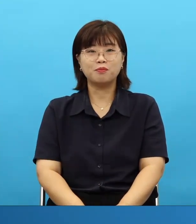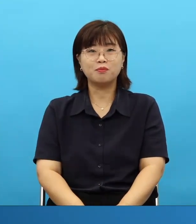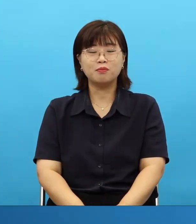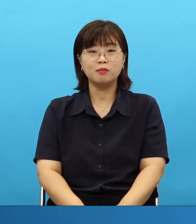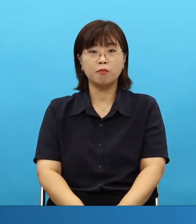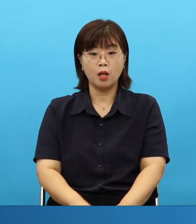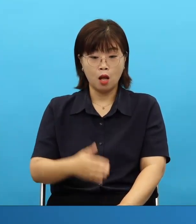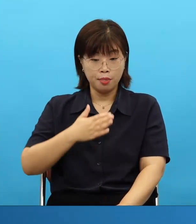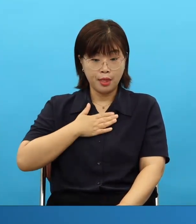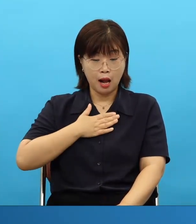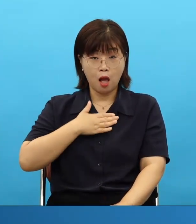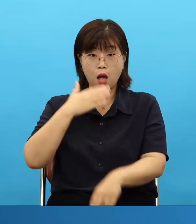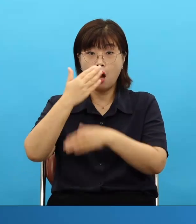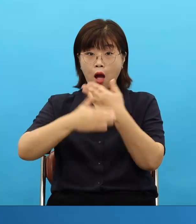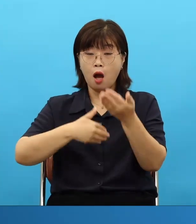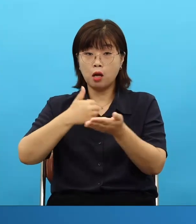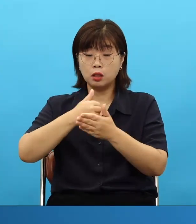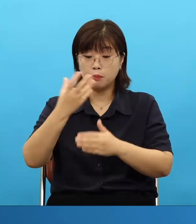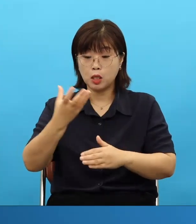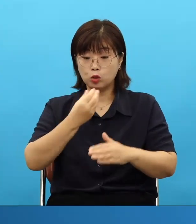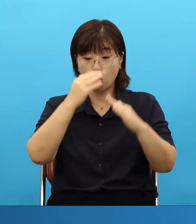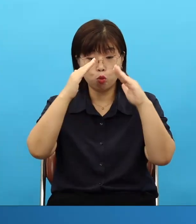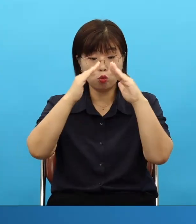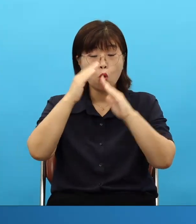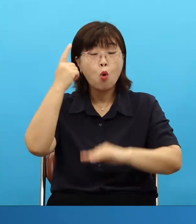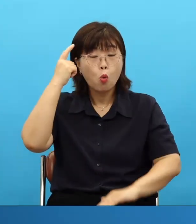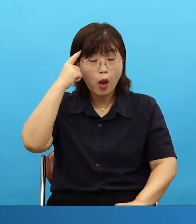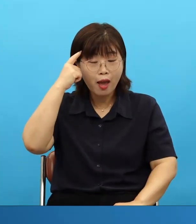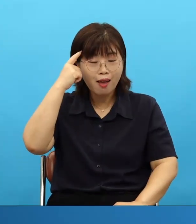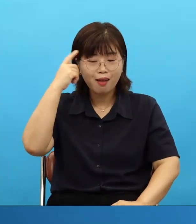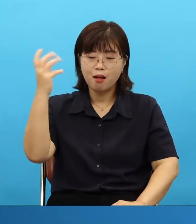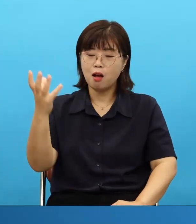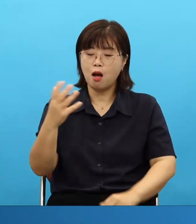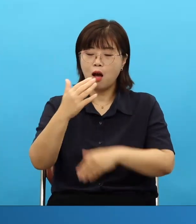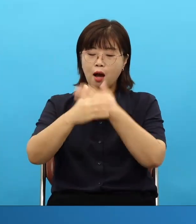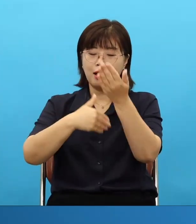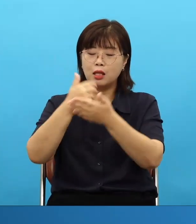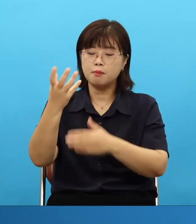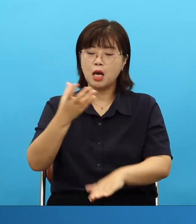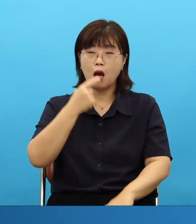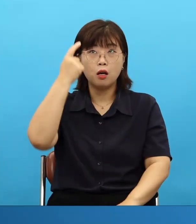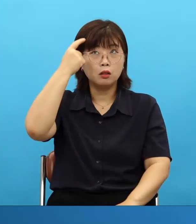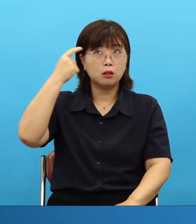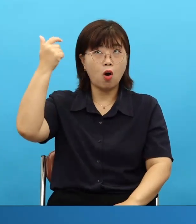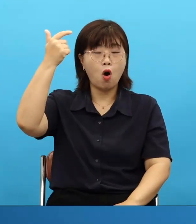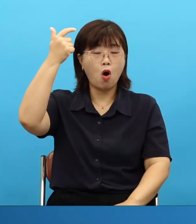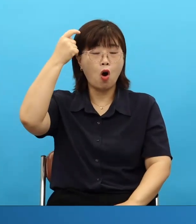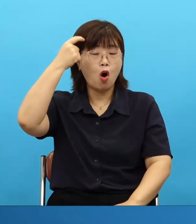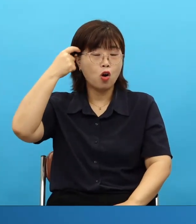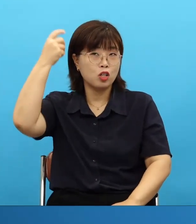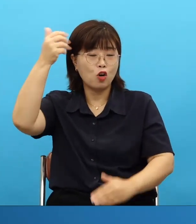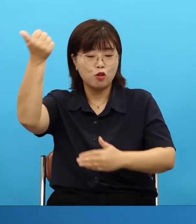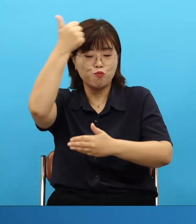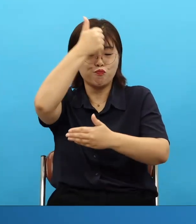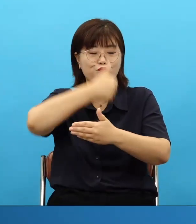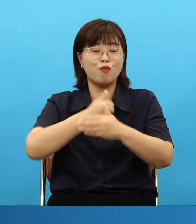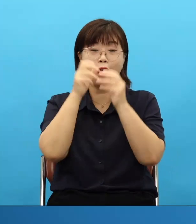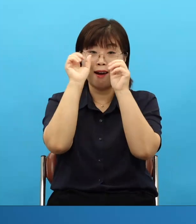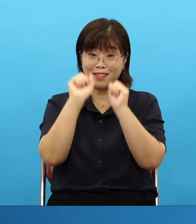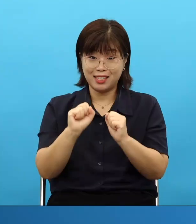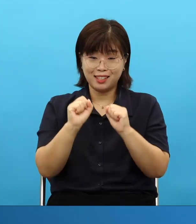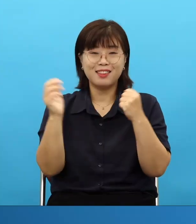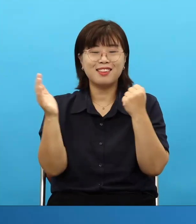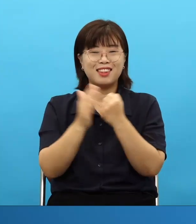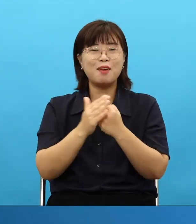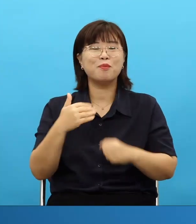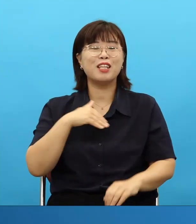하나님의 성령이 여러분 안에 계신다 이 말이에요. The reason for that, 1 Corinthians 3:16, because God's Spirit dwells in us. 이게